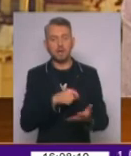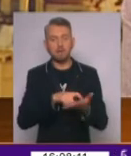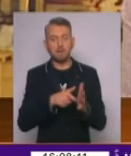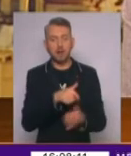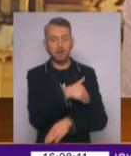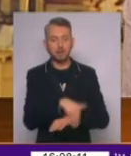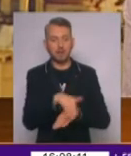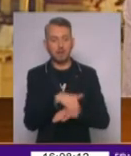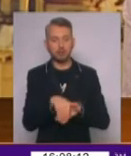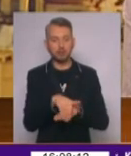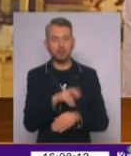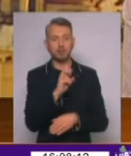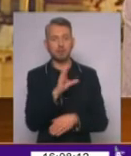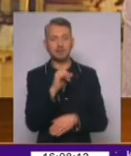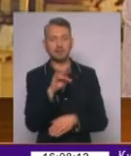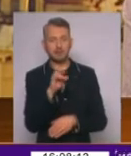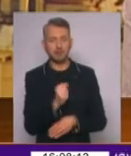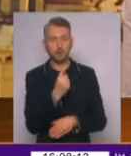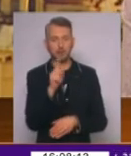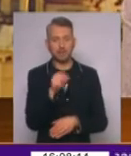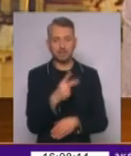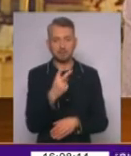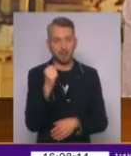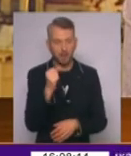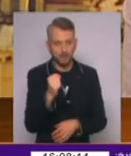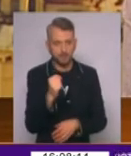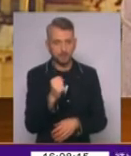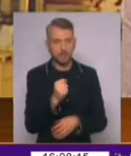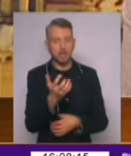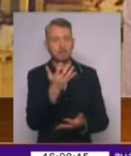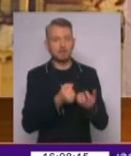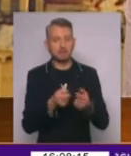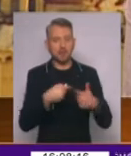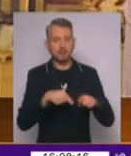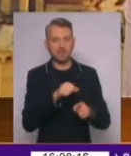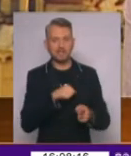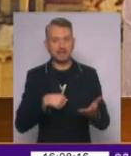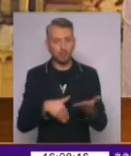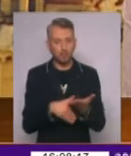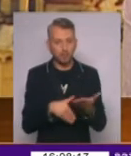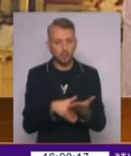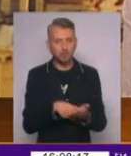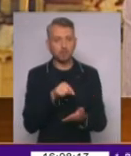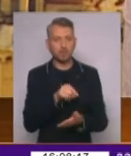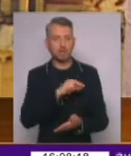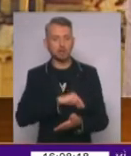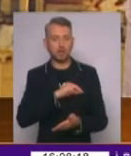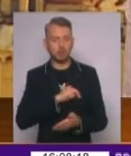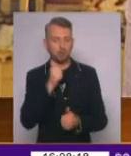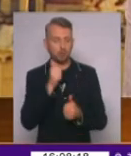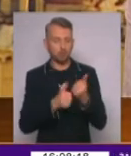адресою вулиця Басейна 1/2А, приймальня фракції «Самопоміч», вона діє кожного